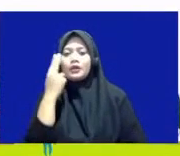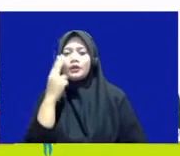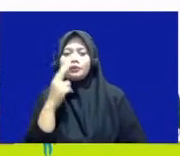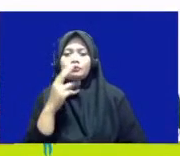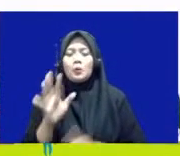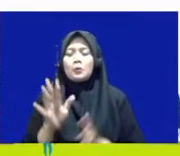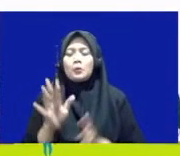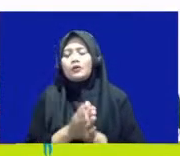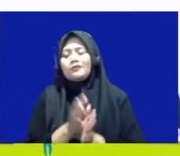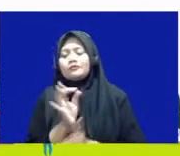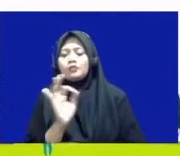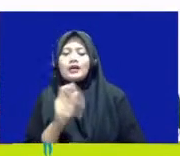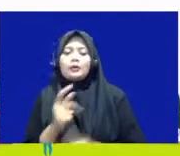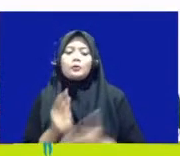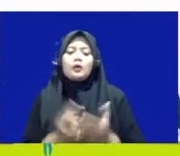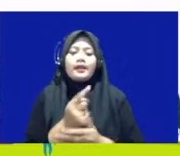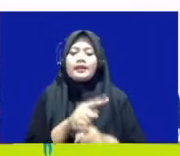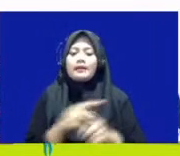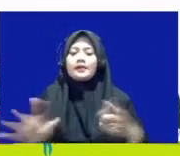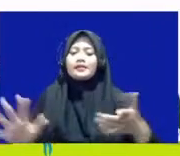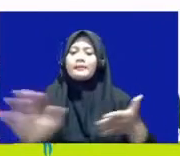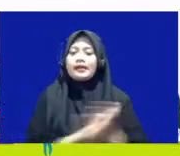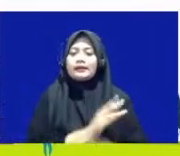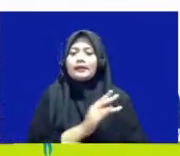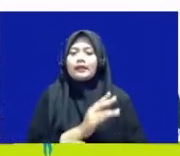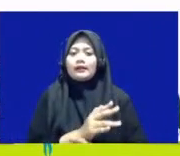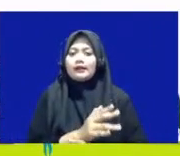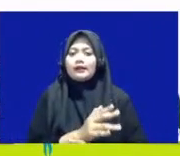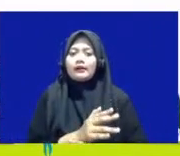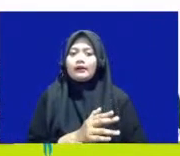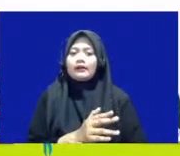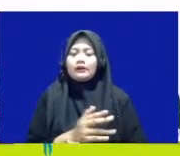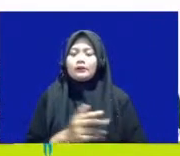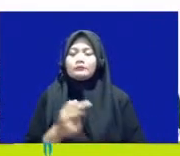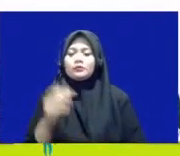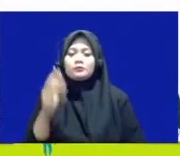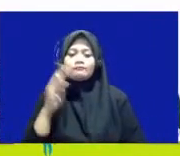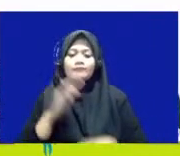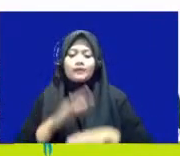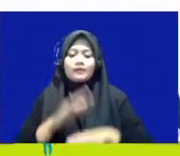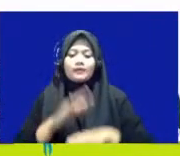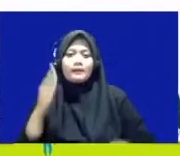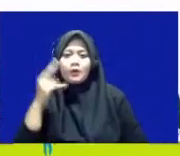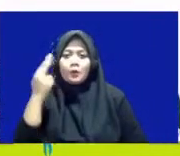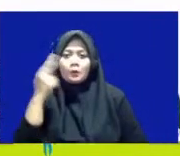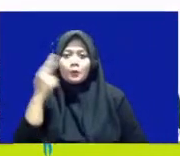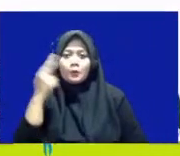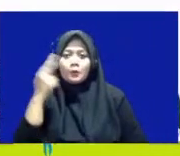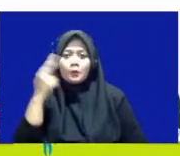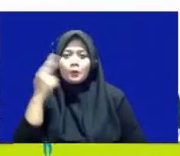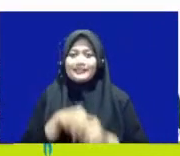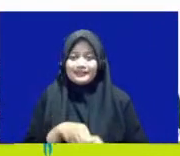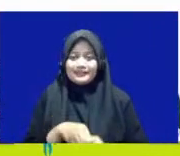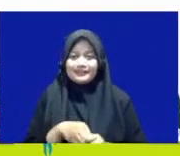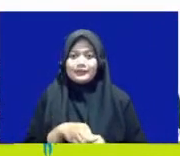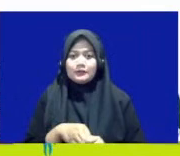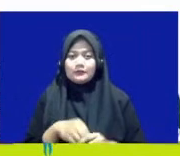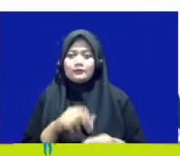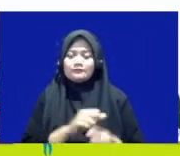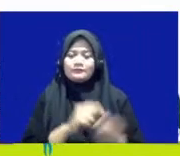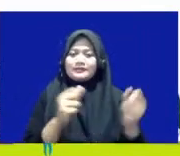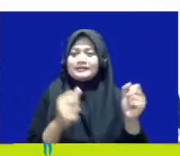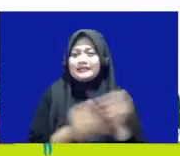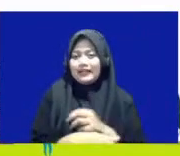memberikan kesempatan yang luas kepada para pemuda untuk ikut serta berpartisipasi dalam rangkaian bencana, laki-laki ataupun